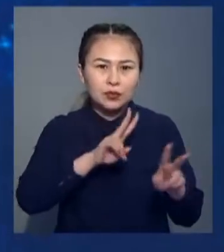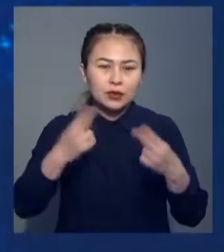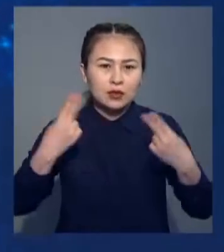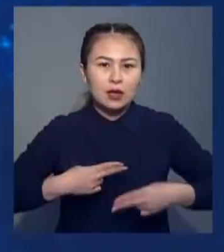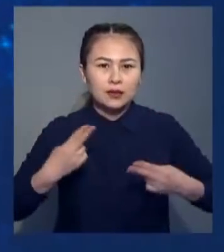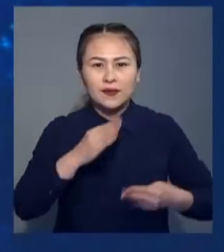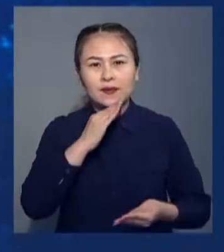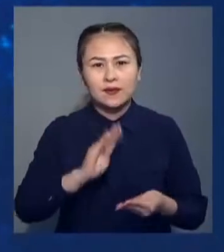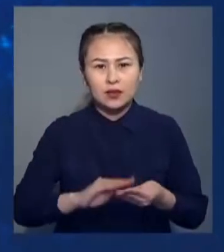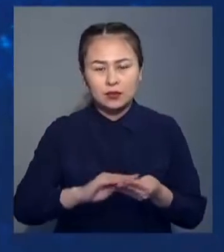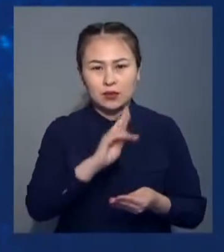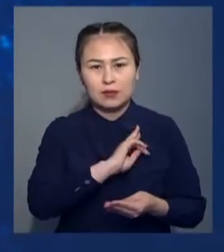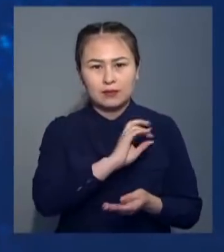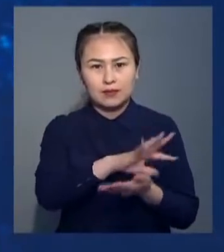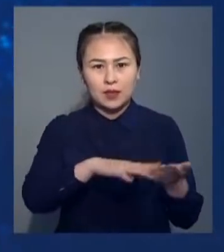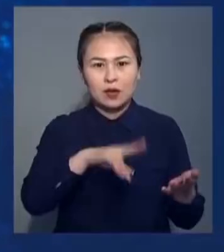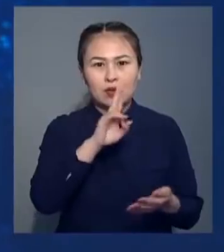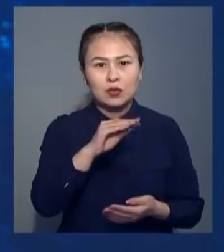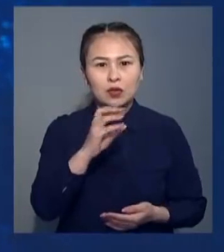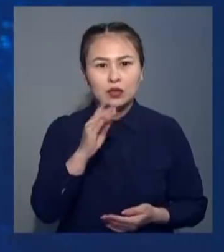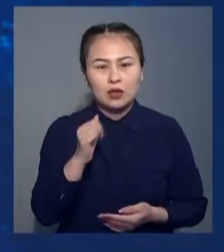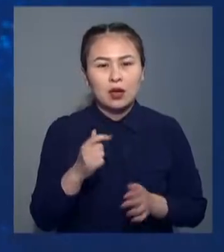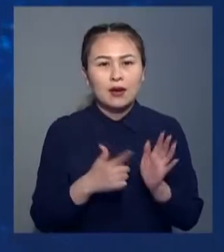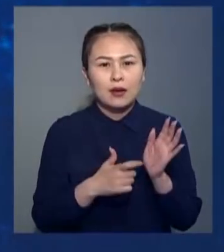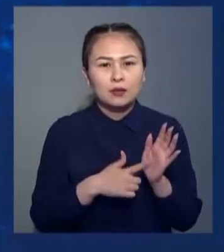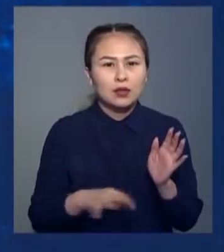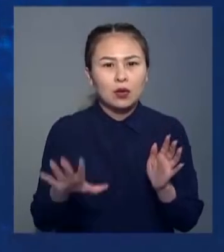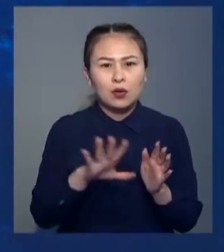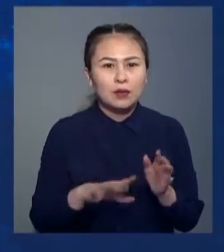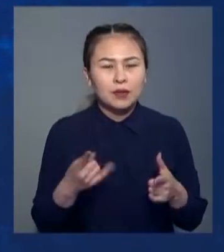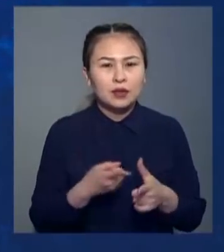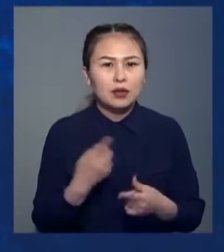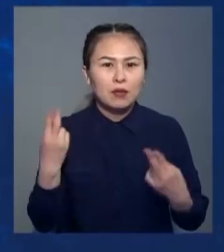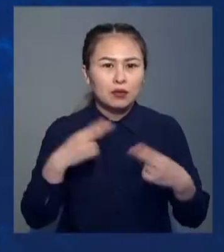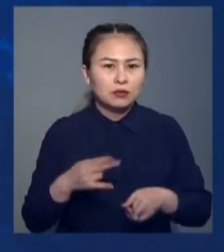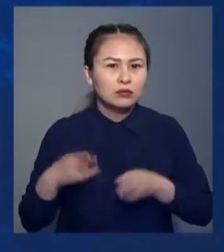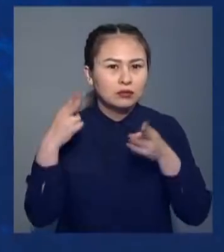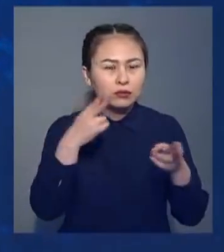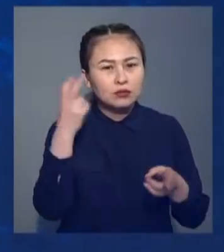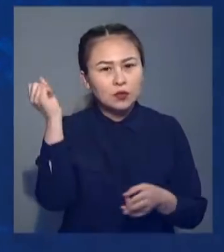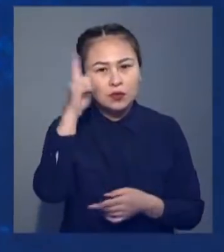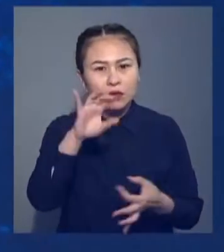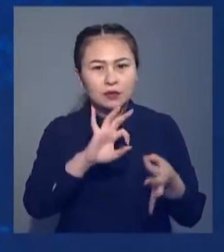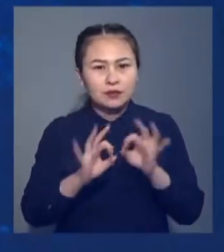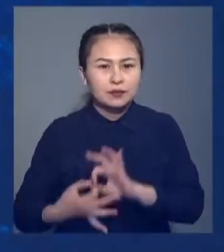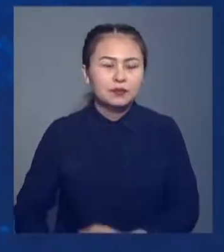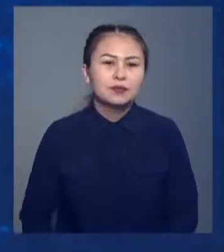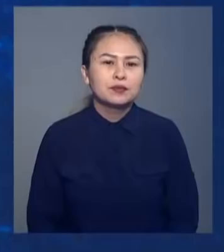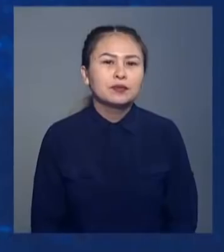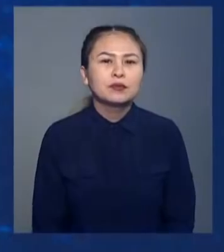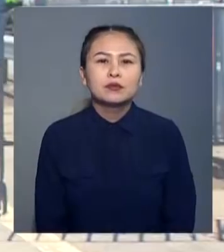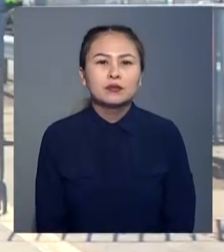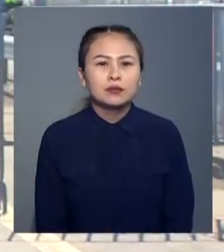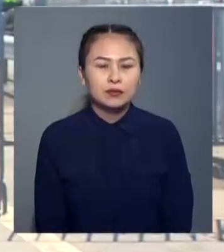өткізу бекеттері әдеттегідей жұмыс істеп жатыр. Қорған Төреғожа Қарағанды бағытына қойылған бекетке барды. Соңғы деректерді жеткізсін.